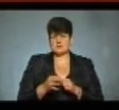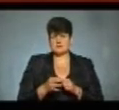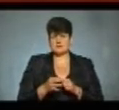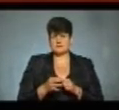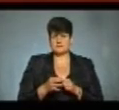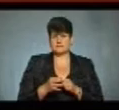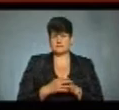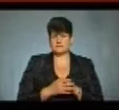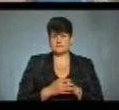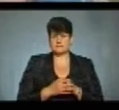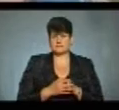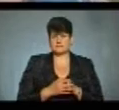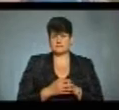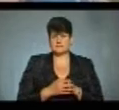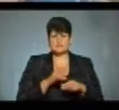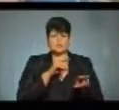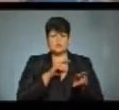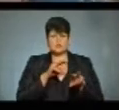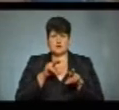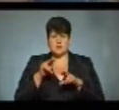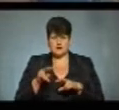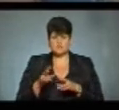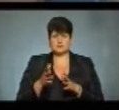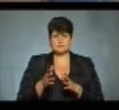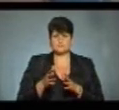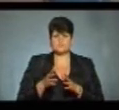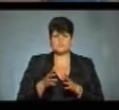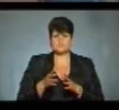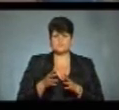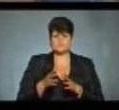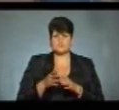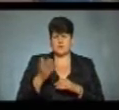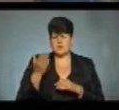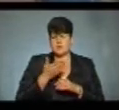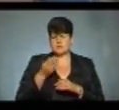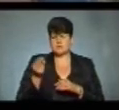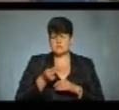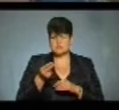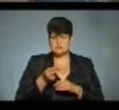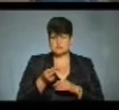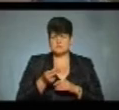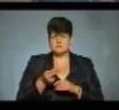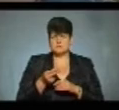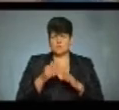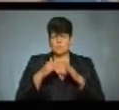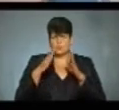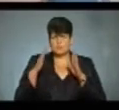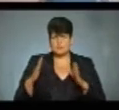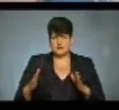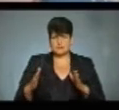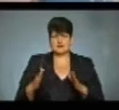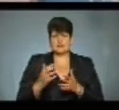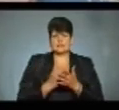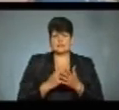Ольга Галушка. Спостерігач «Опора» зафіксував в агітаційному наметі кандидата